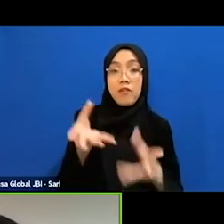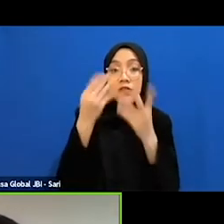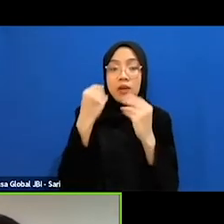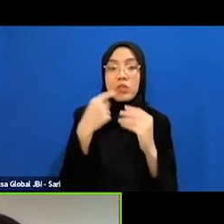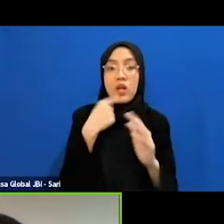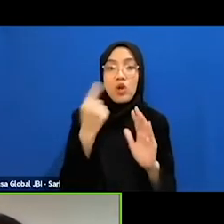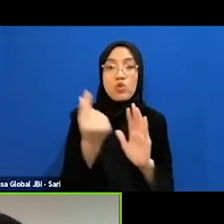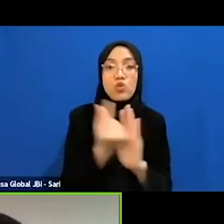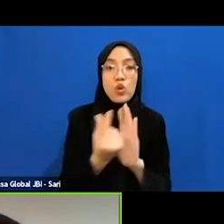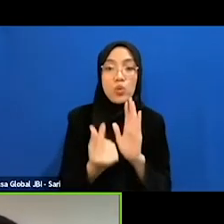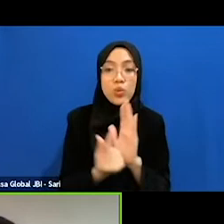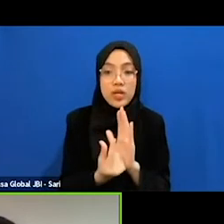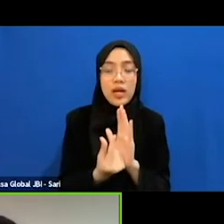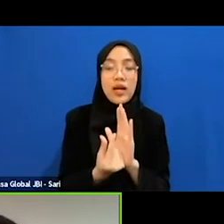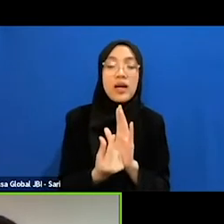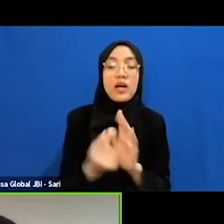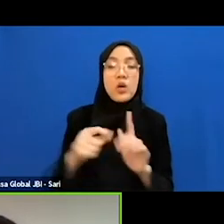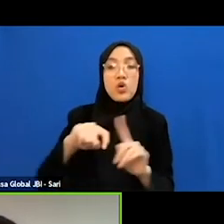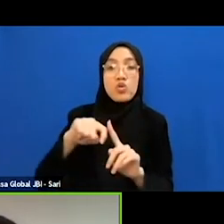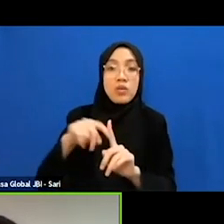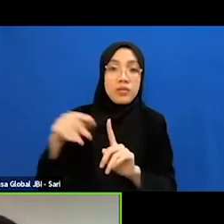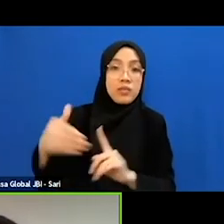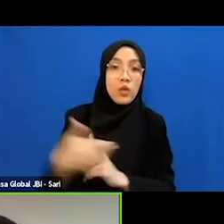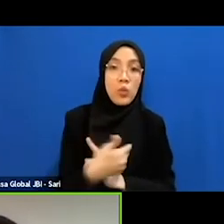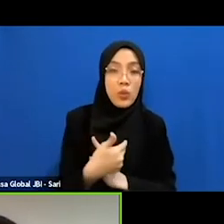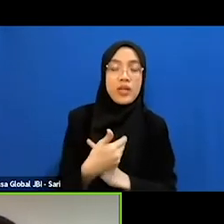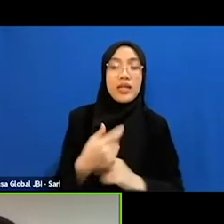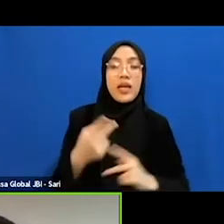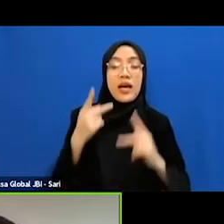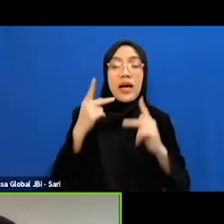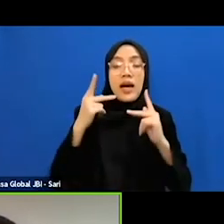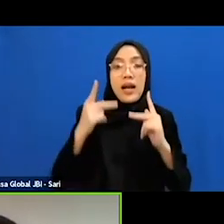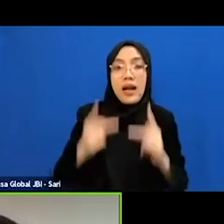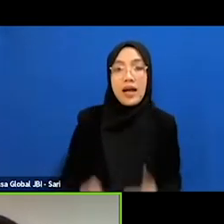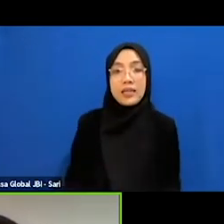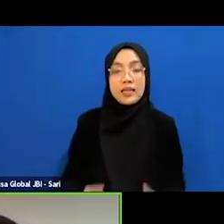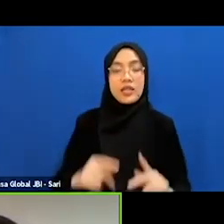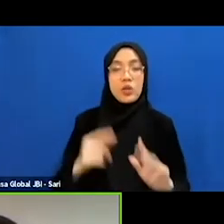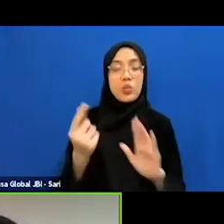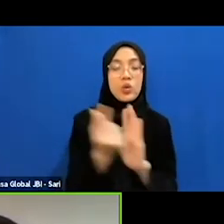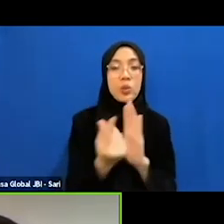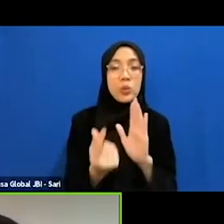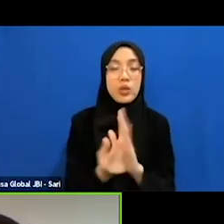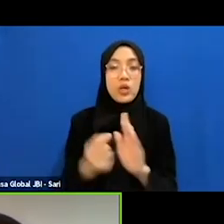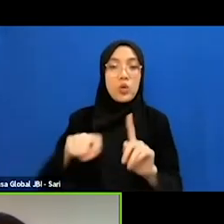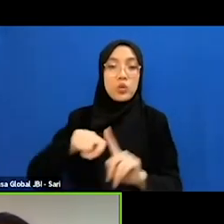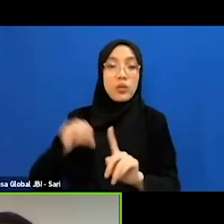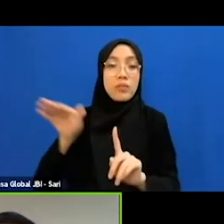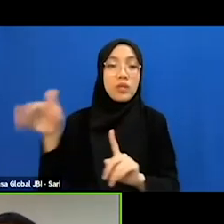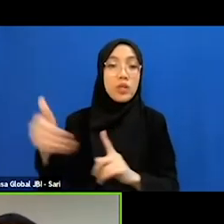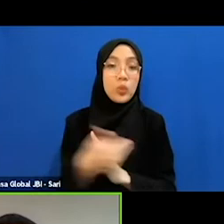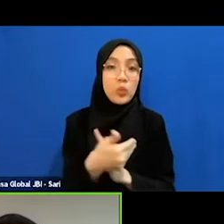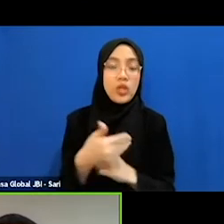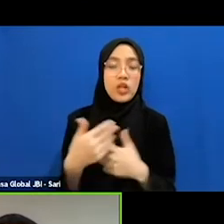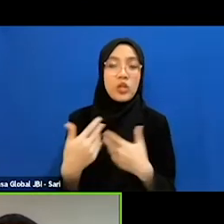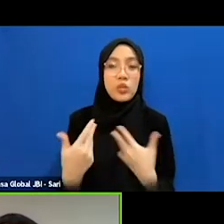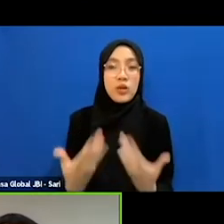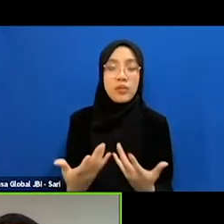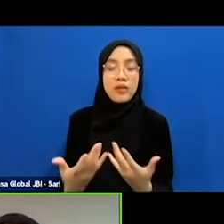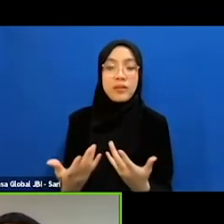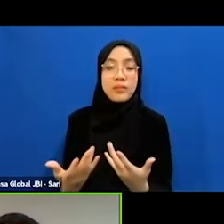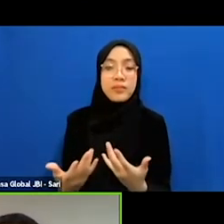undang-undang perlindungan konsumen maka karakter dari undang-undang perlindungan konsumen itu adalah